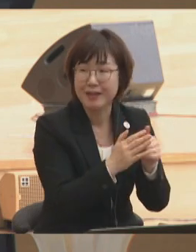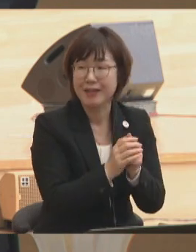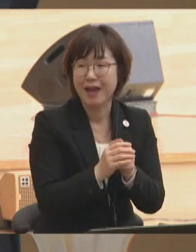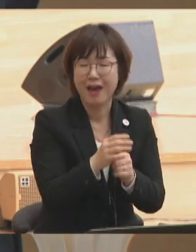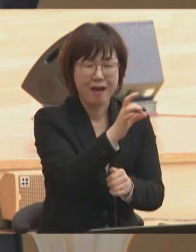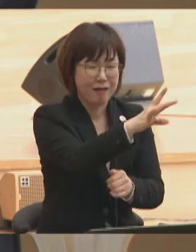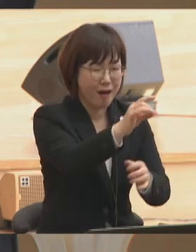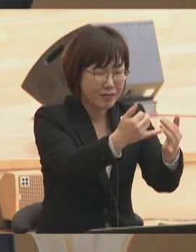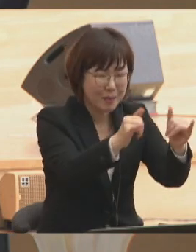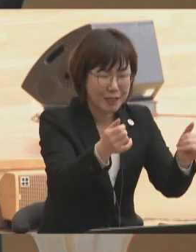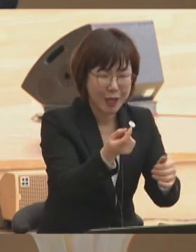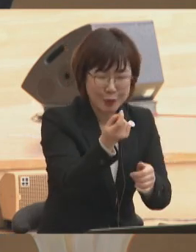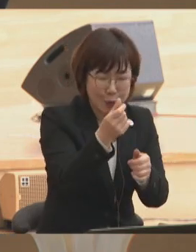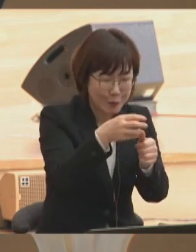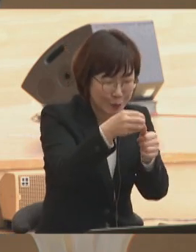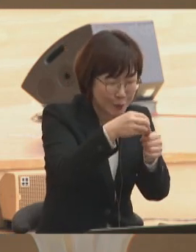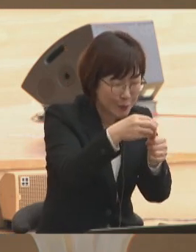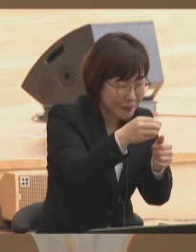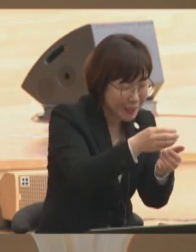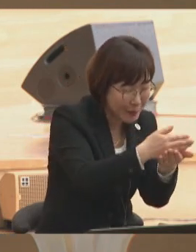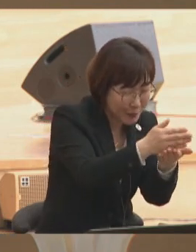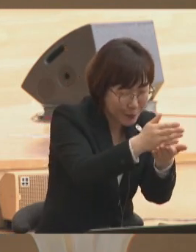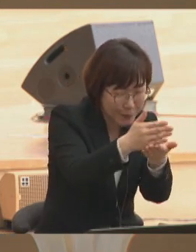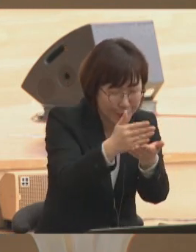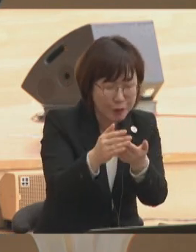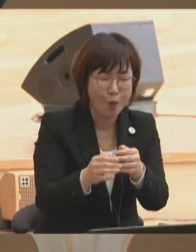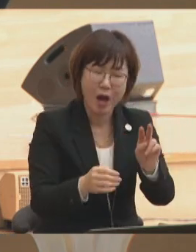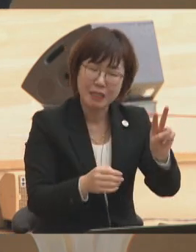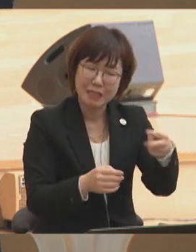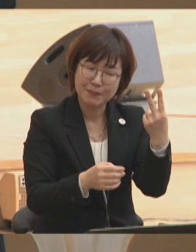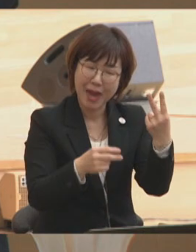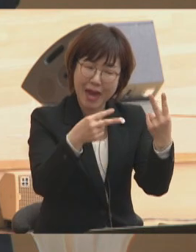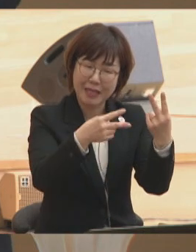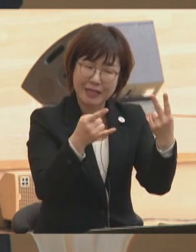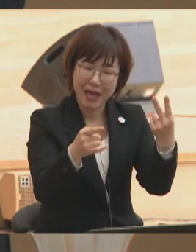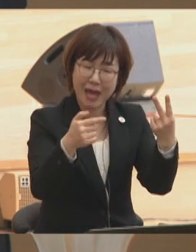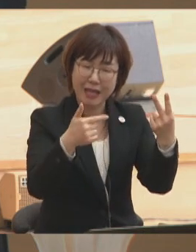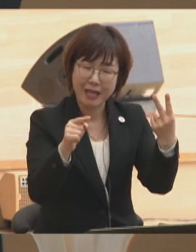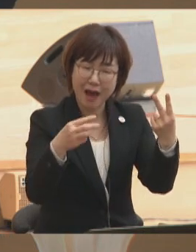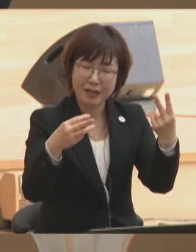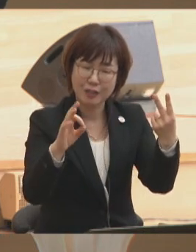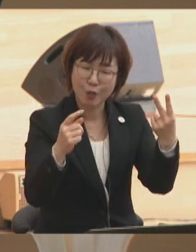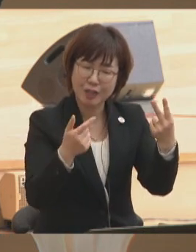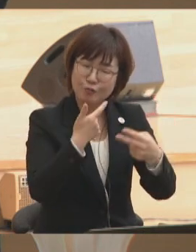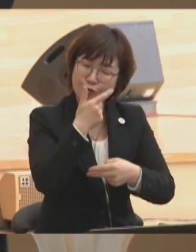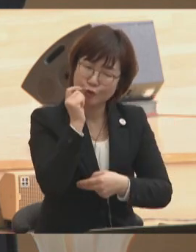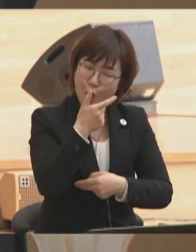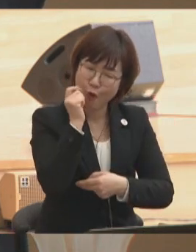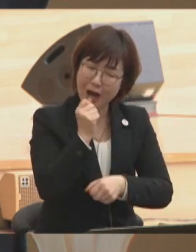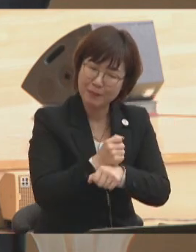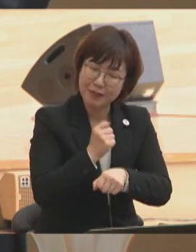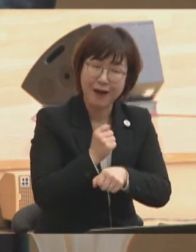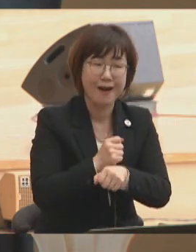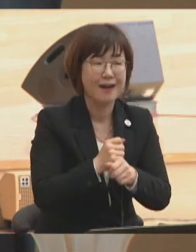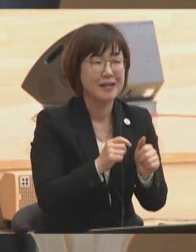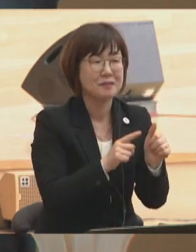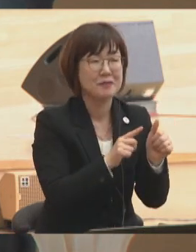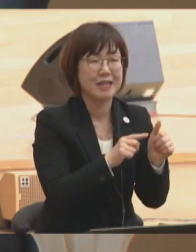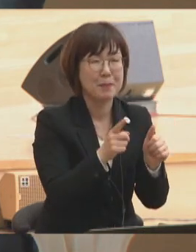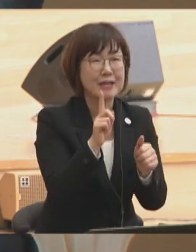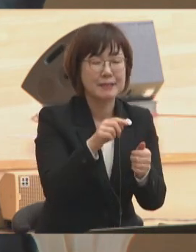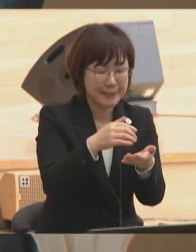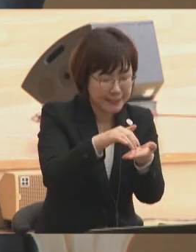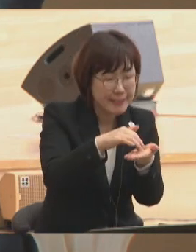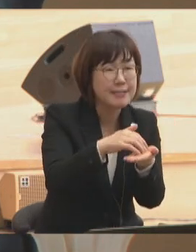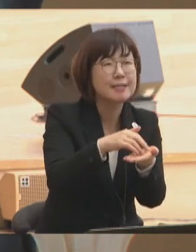각 사람으로 조금씩 받게 할지라도 200데나리온의 떡이 부족하리이다. 예, 빌립은 대답을 하긴 하는데 계산기